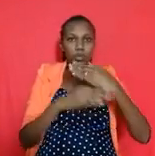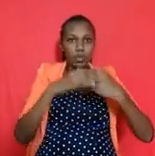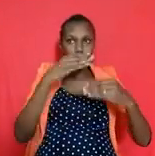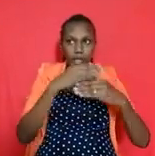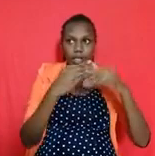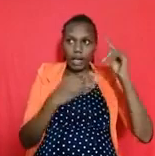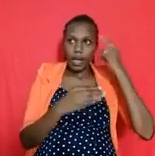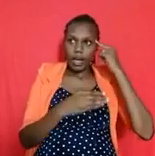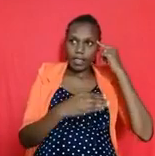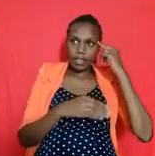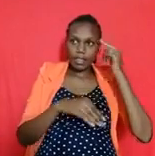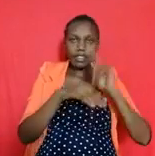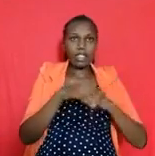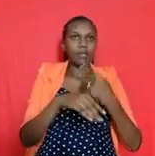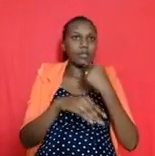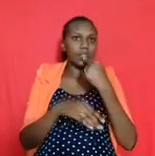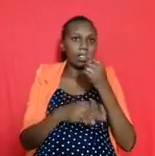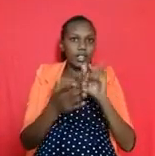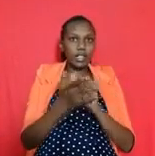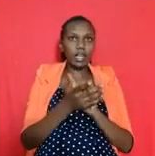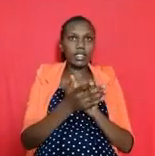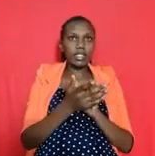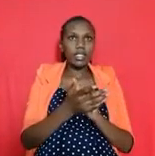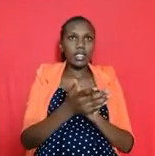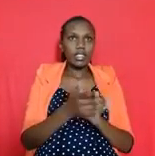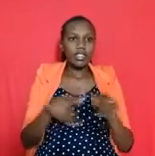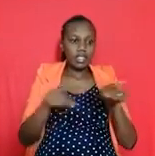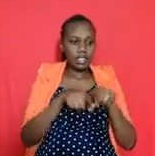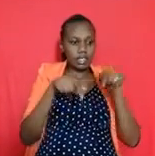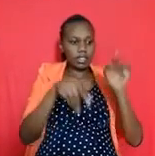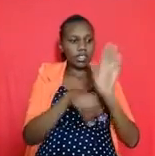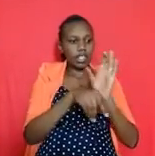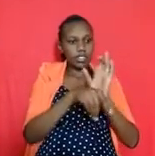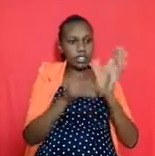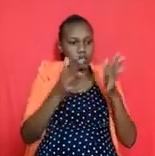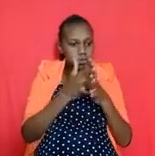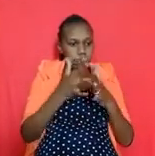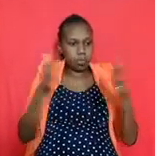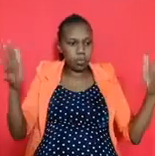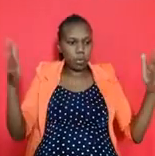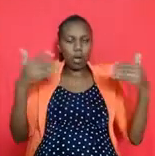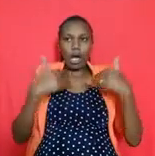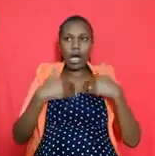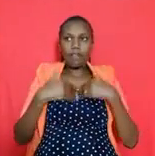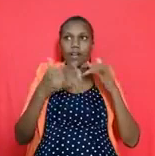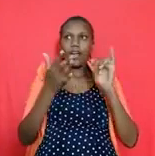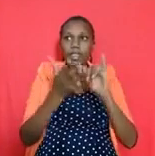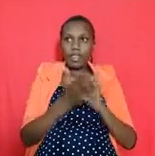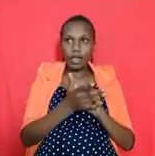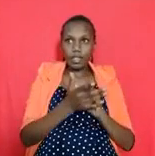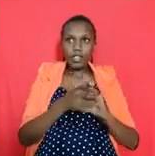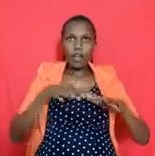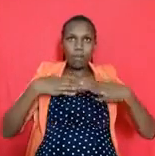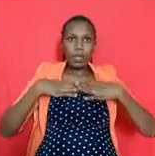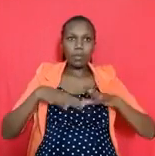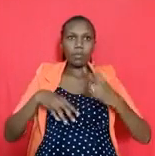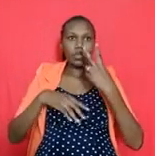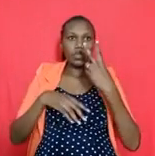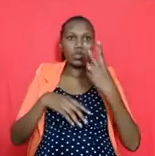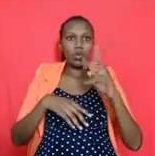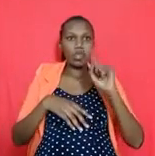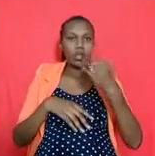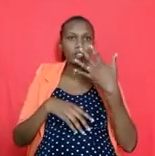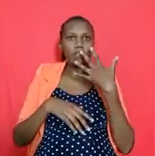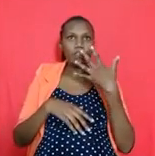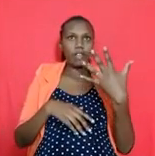kwiciria provosi ni ukigweta no ni cathedral ino ikuneneha nigetha andu ngiri magana ngiri